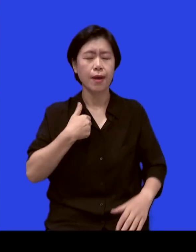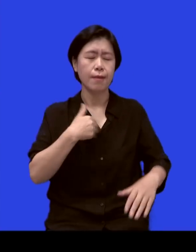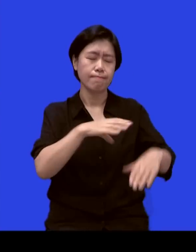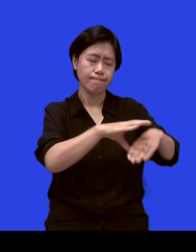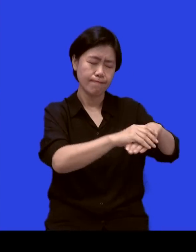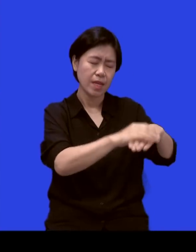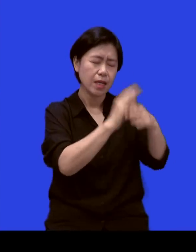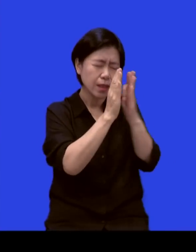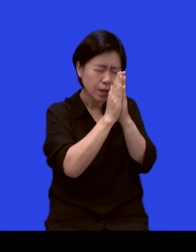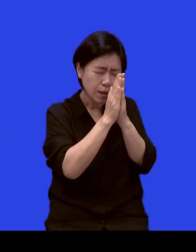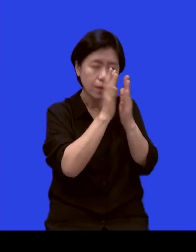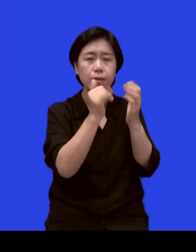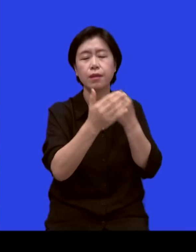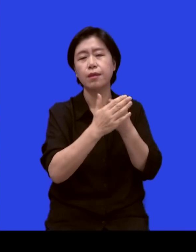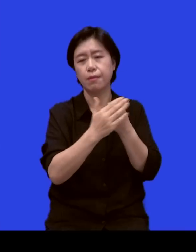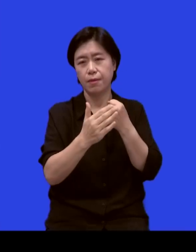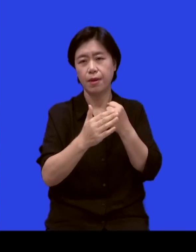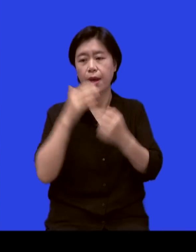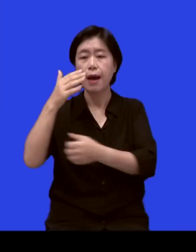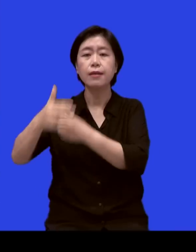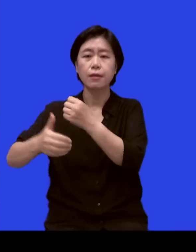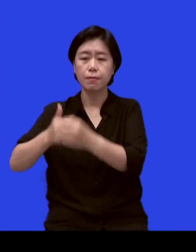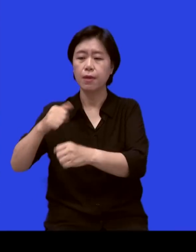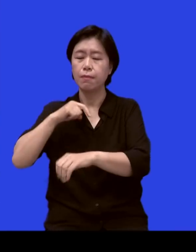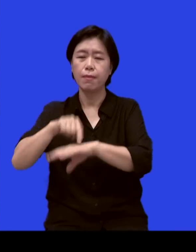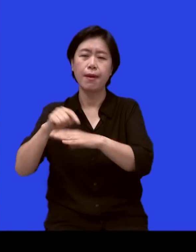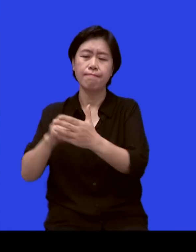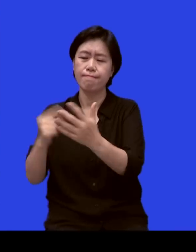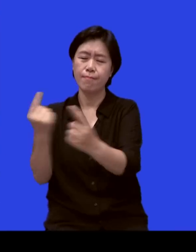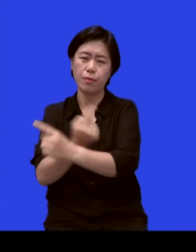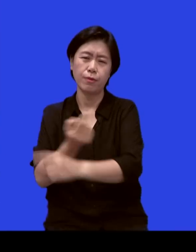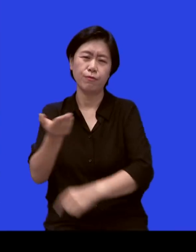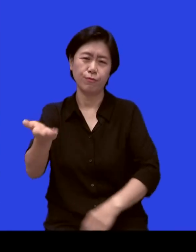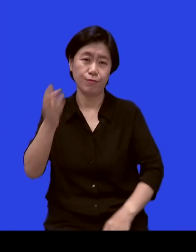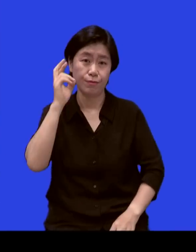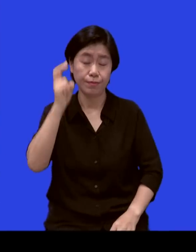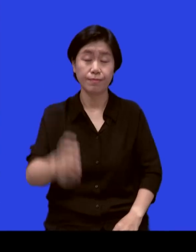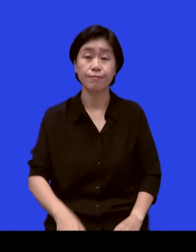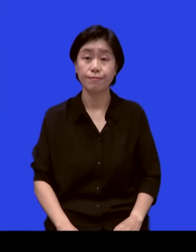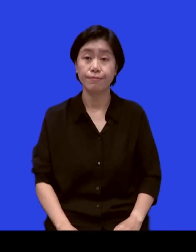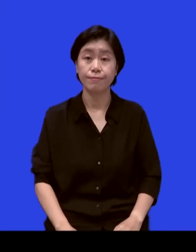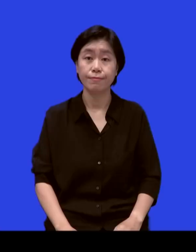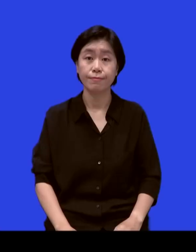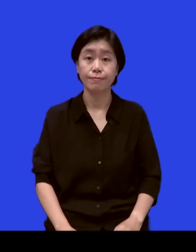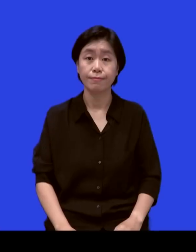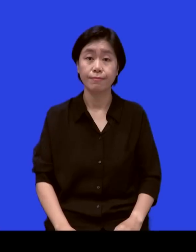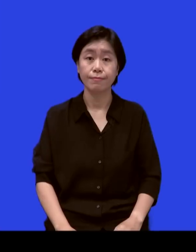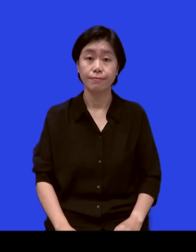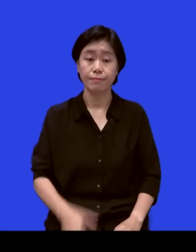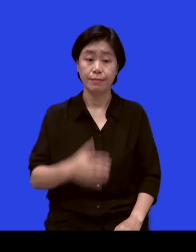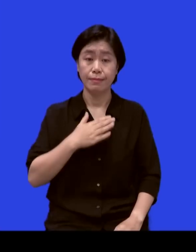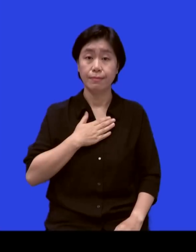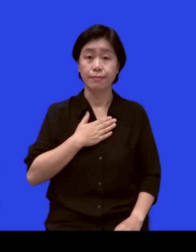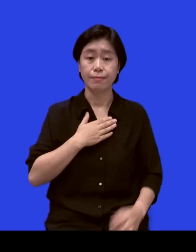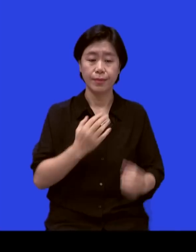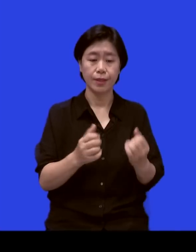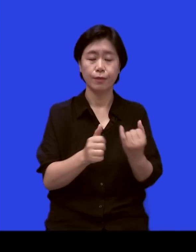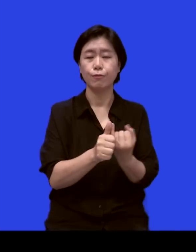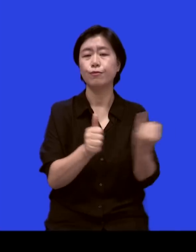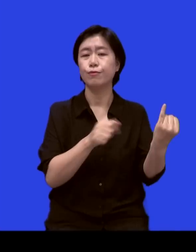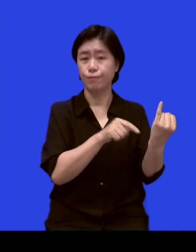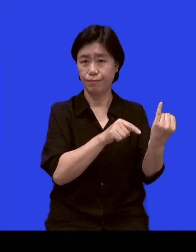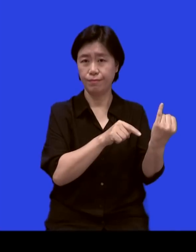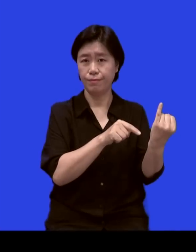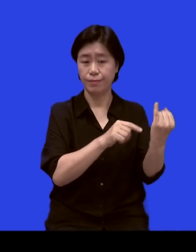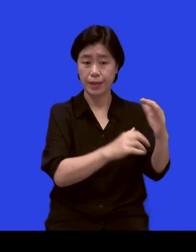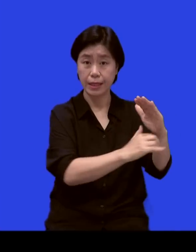저희 장인어른이 그때 당시만 해도 저희 장인어른뿐만 아니라 가족들이 처가 식구들이 수단과 방법을 안 가리고